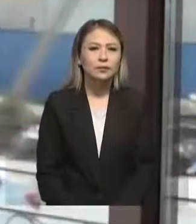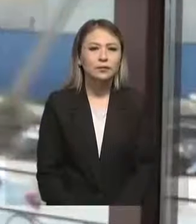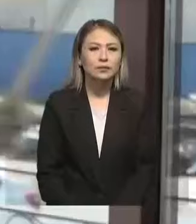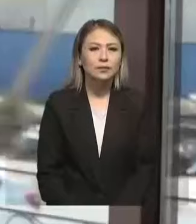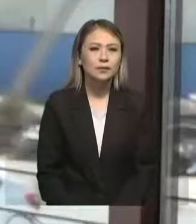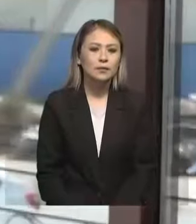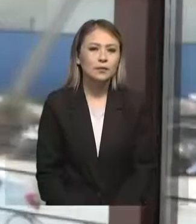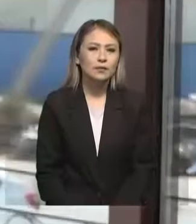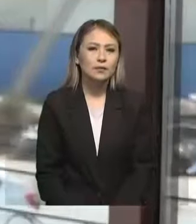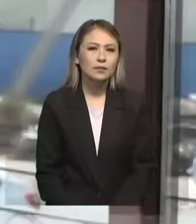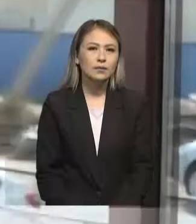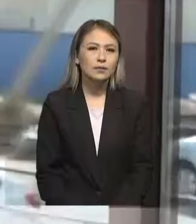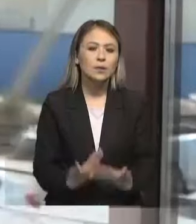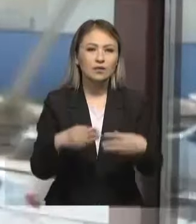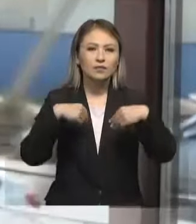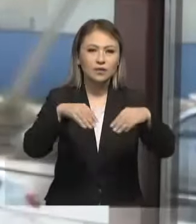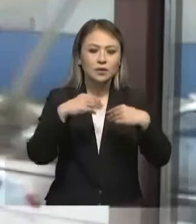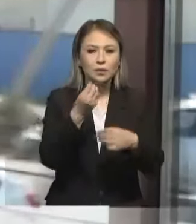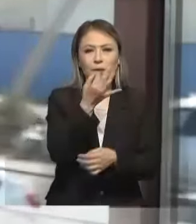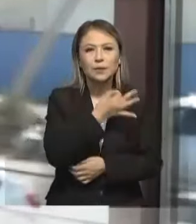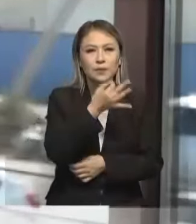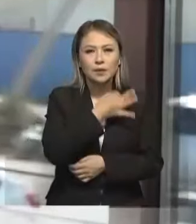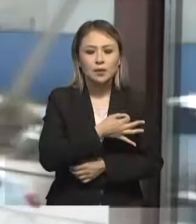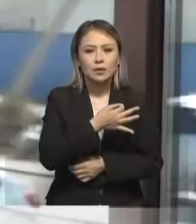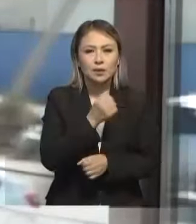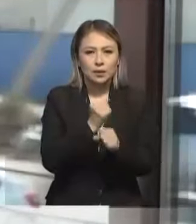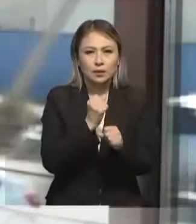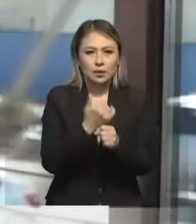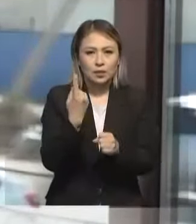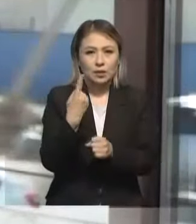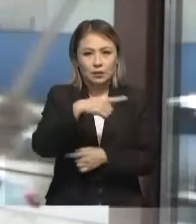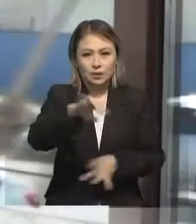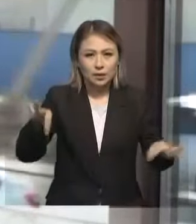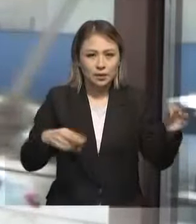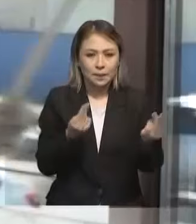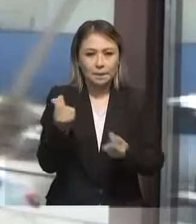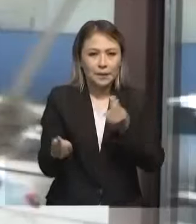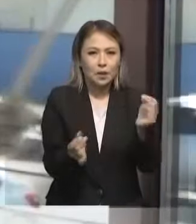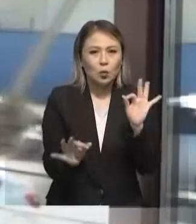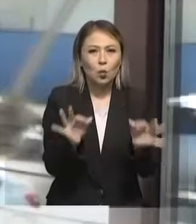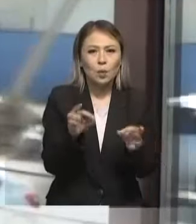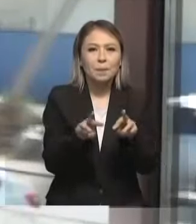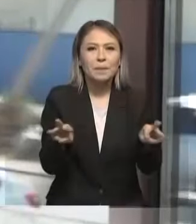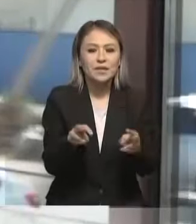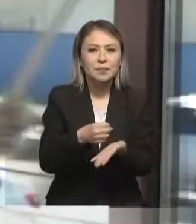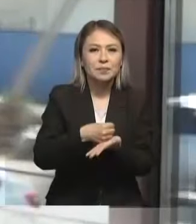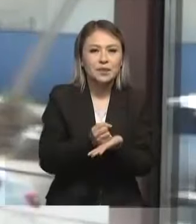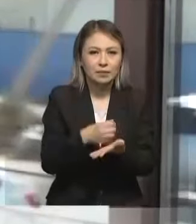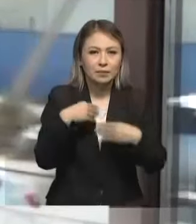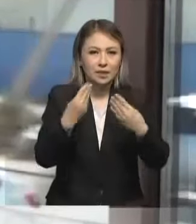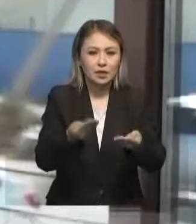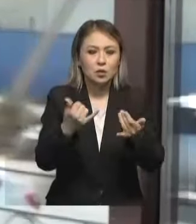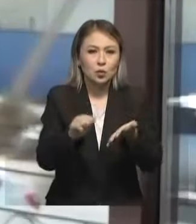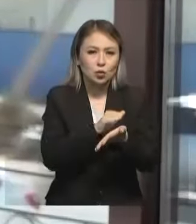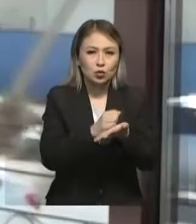Егін шаруашылығына әлі жасақталған жоқ, себебі оған бір гектарына төленетін нормасы министрлікпен бекітіліп келеді. Сол